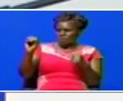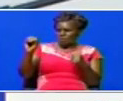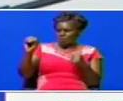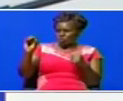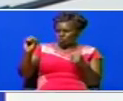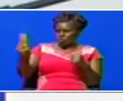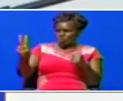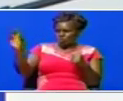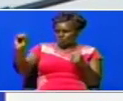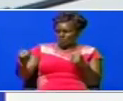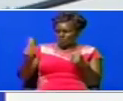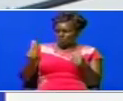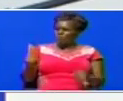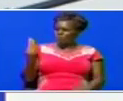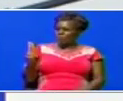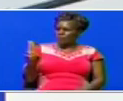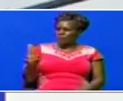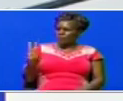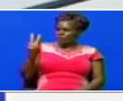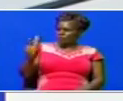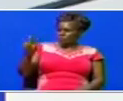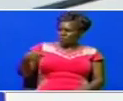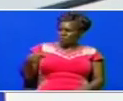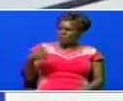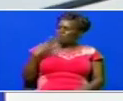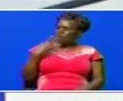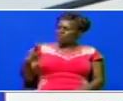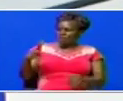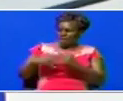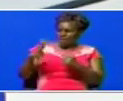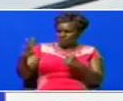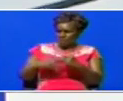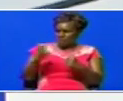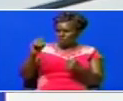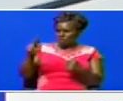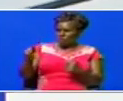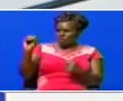0.02%. Uhuru Kenyatta, 2,494,